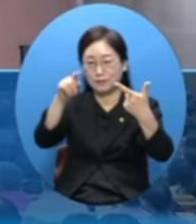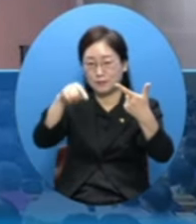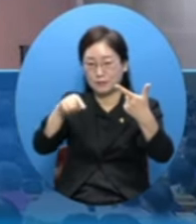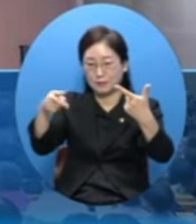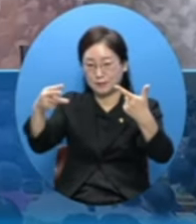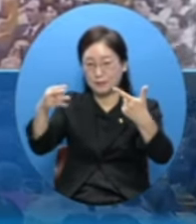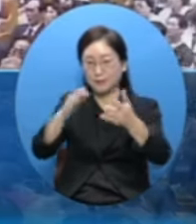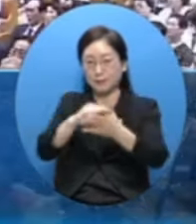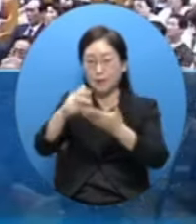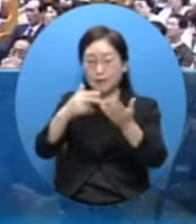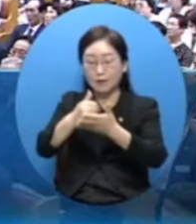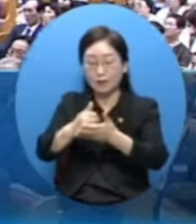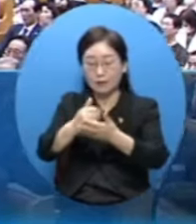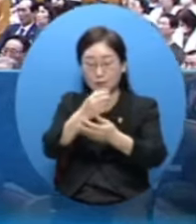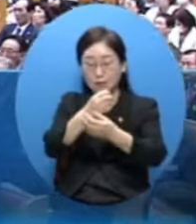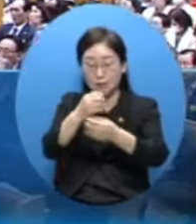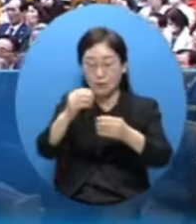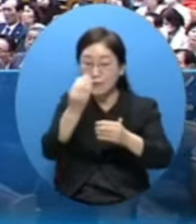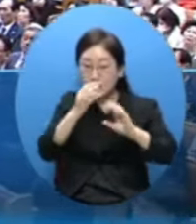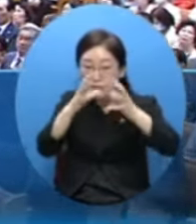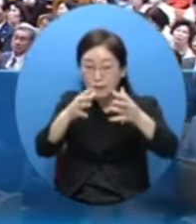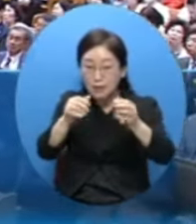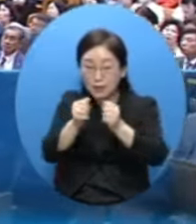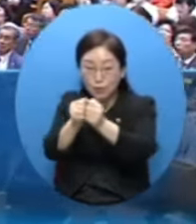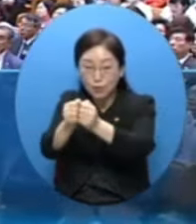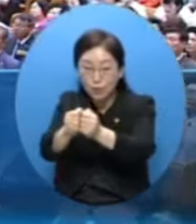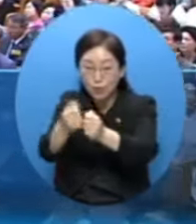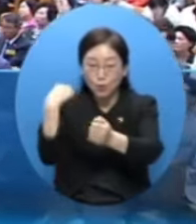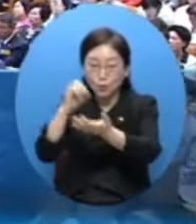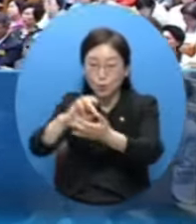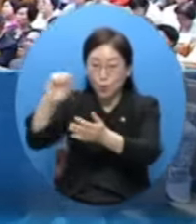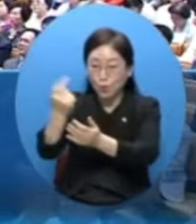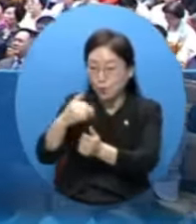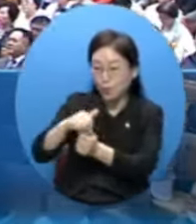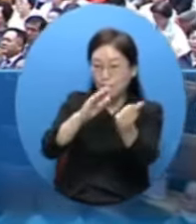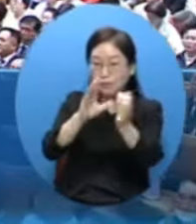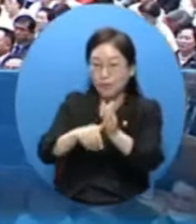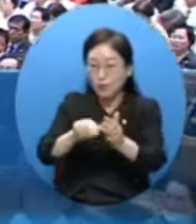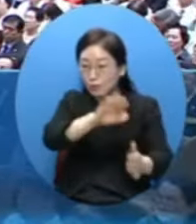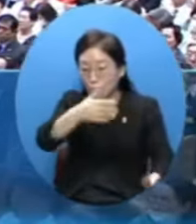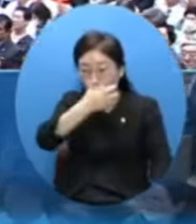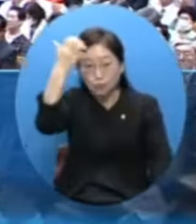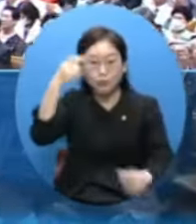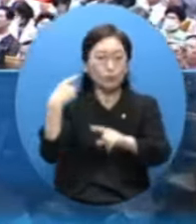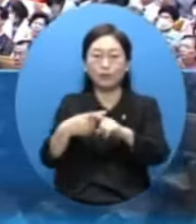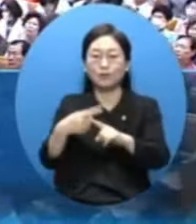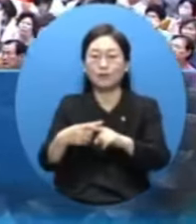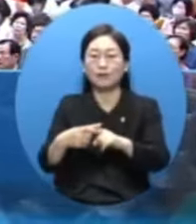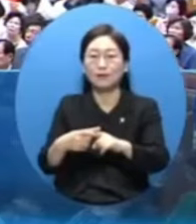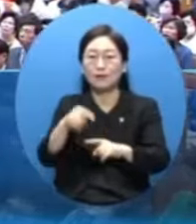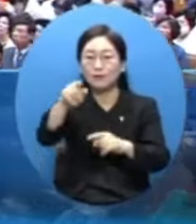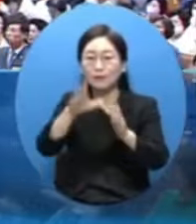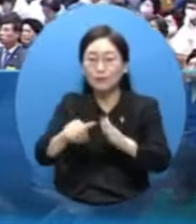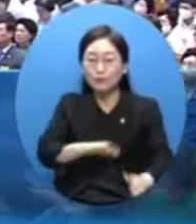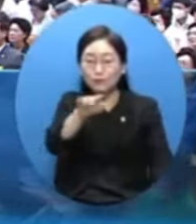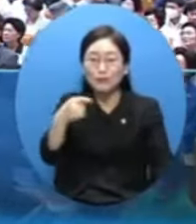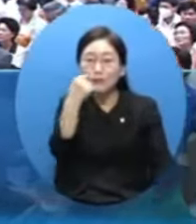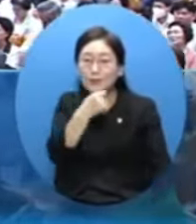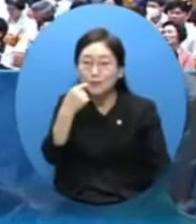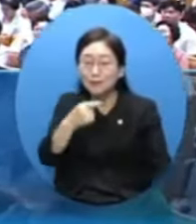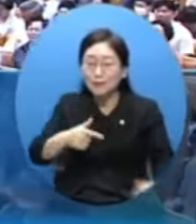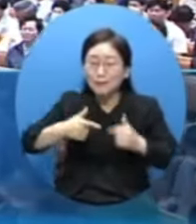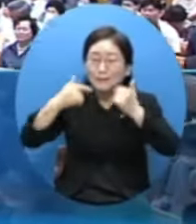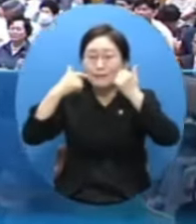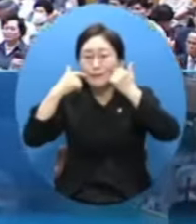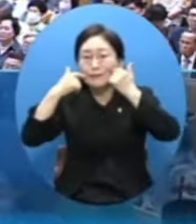3절입니다께서 시원의 포를 돌려 보내실 때에 우리는 꿈꾸는 것 같다 그때 우리의 입에는 웃음이